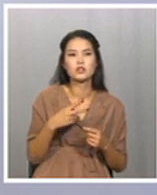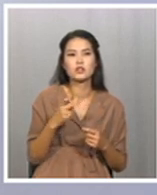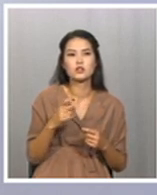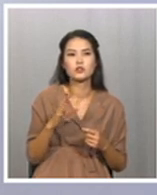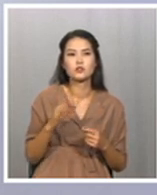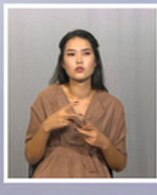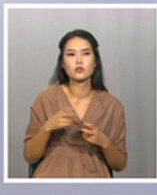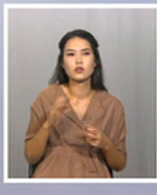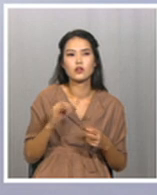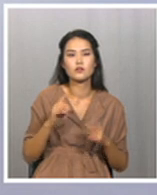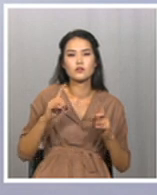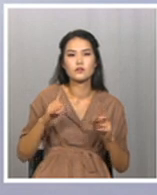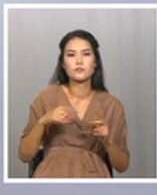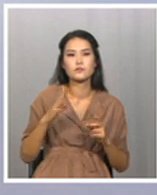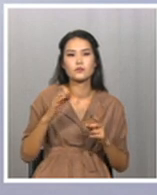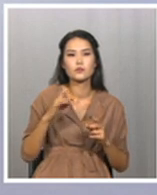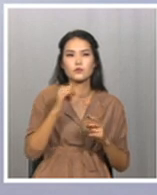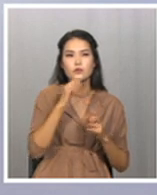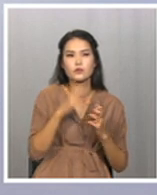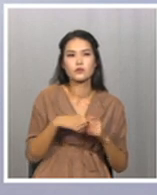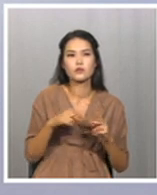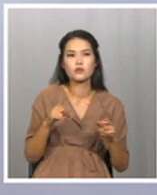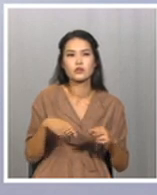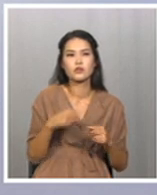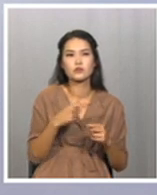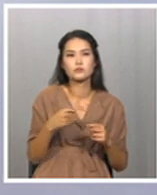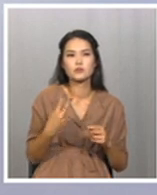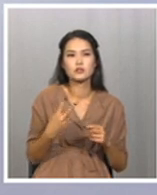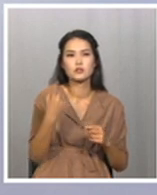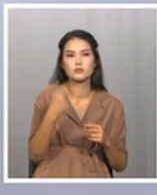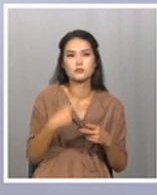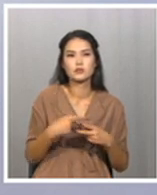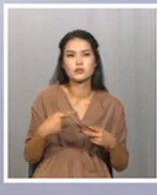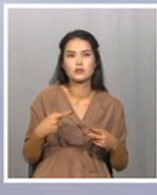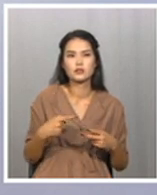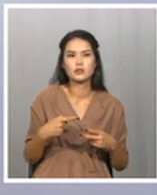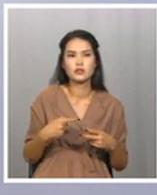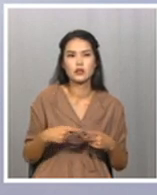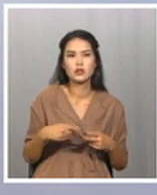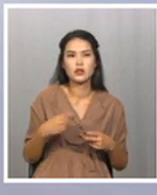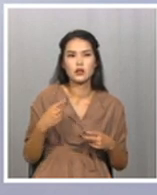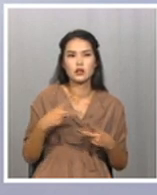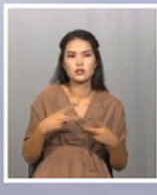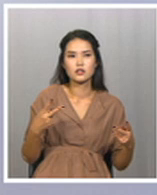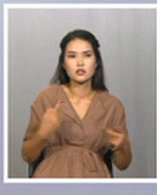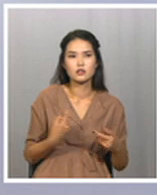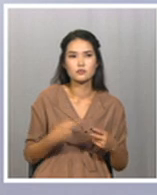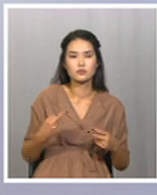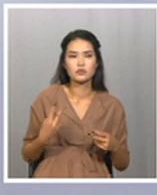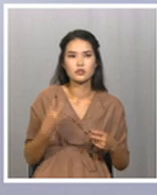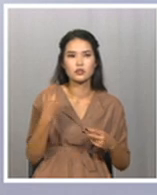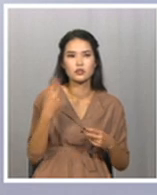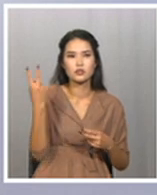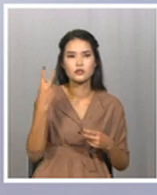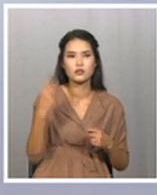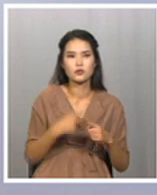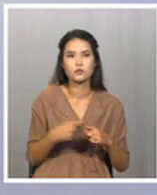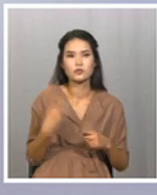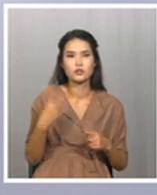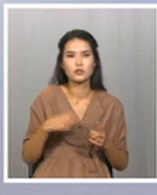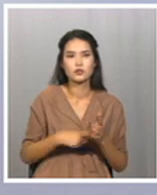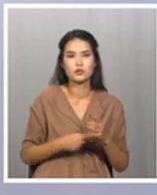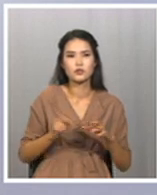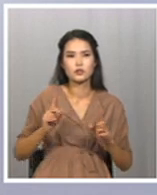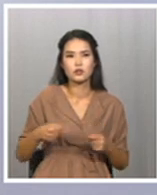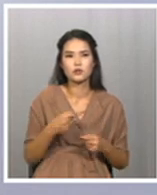тең болғандағы функцияның мәні есептейік. Яғни x-тердің орнына минус 2-ден 1-ді қойған кезде, минус 2-ден 1-дің квадраты, қосылған